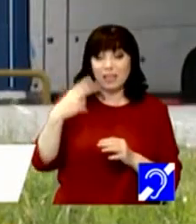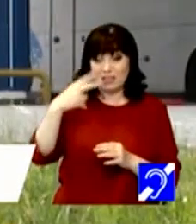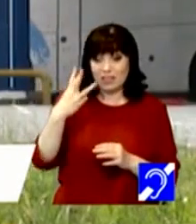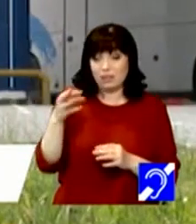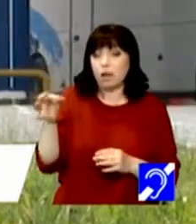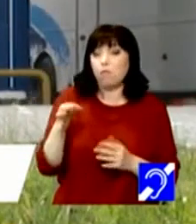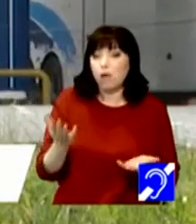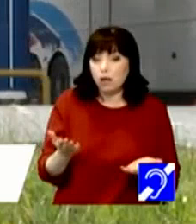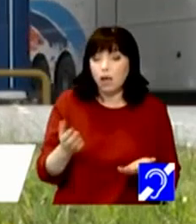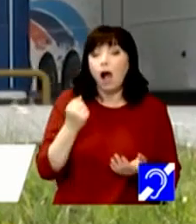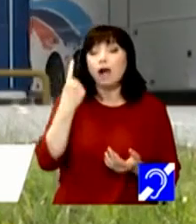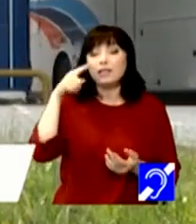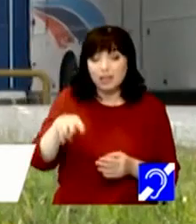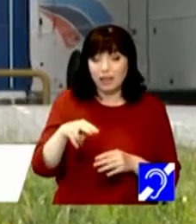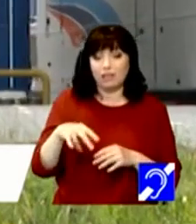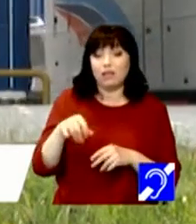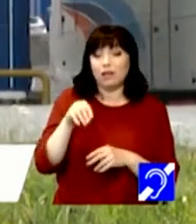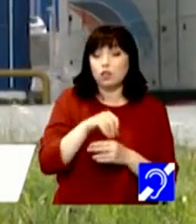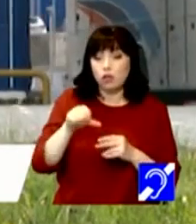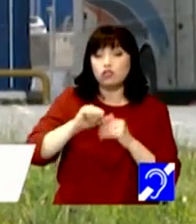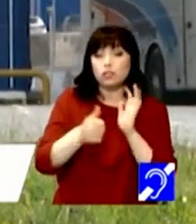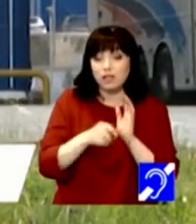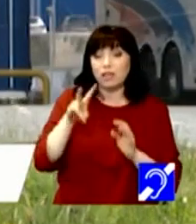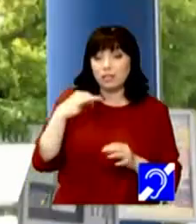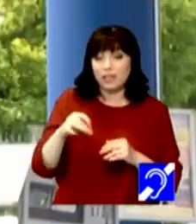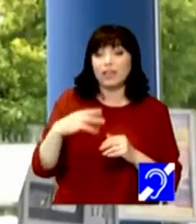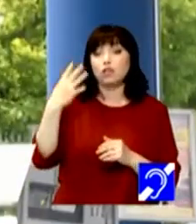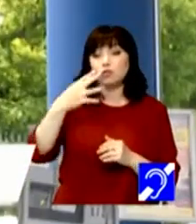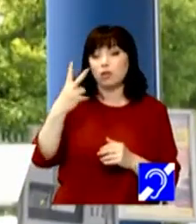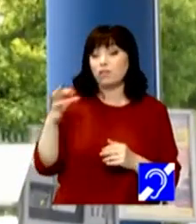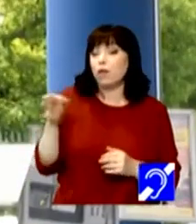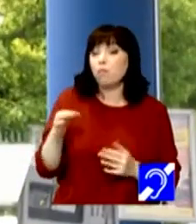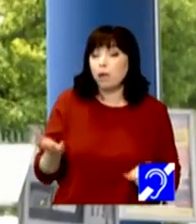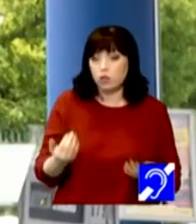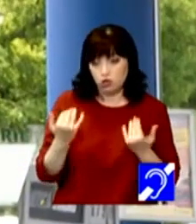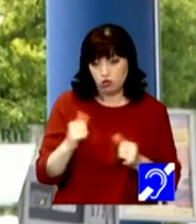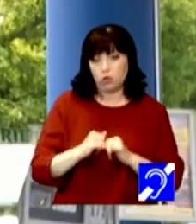și 23 de bani, iar un litru de motorină 16 lei și 42 de bani.